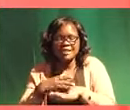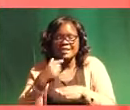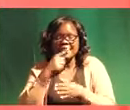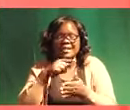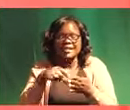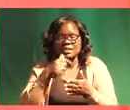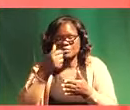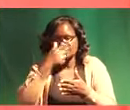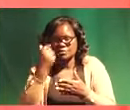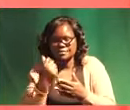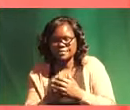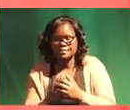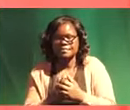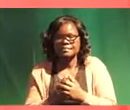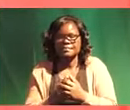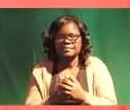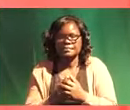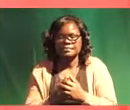hivyo?